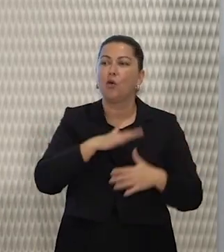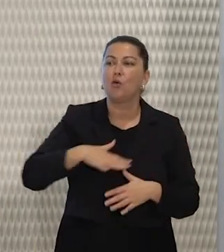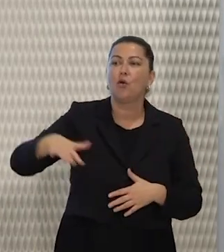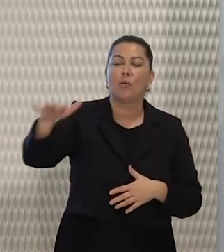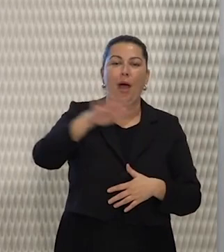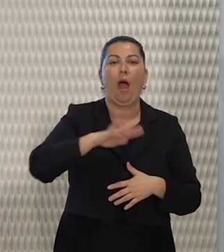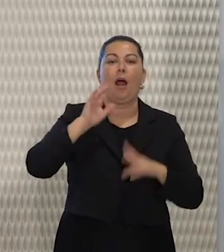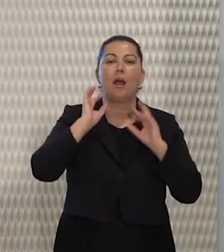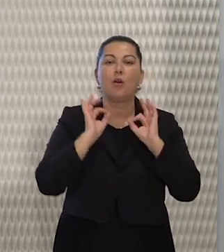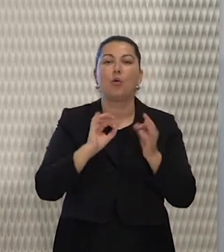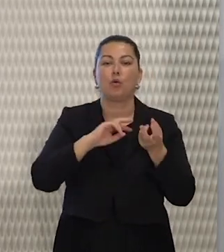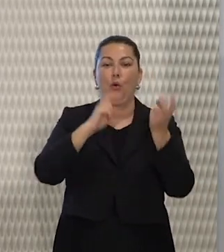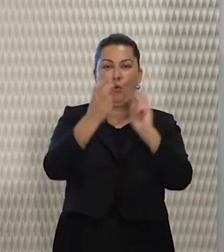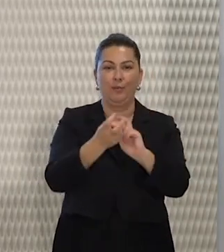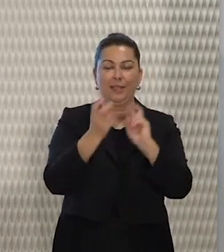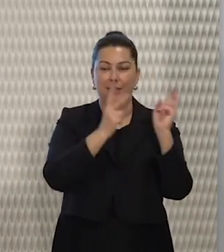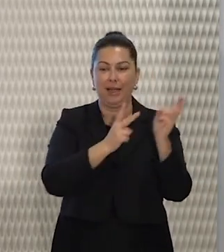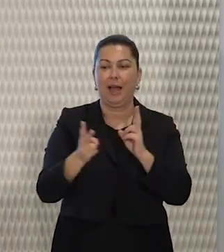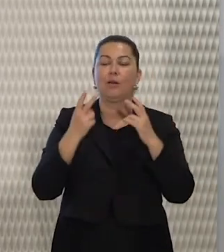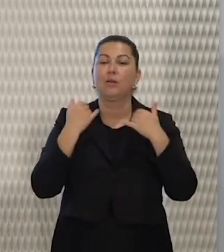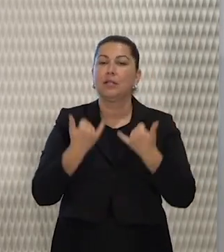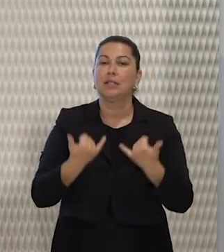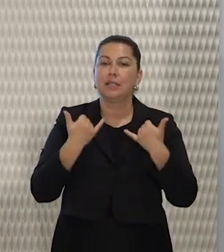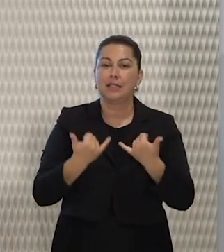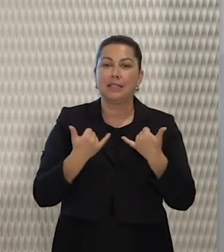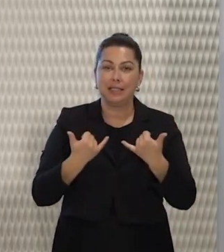möglich umsetzen. Und ich darf mich jetzt noch einmal